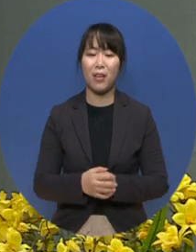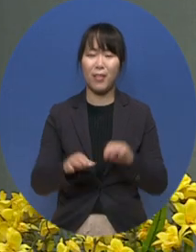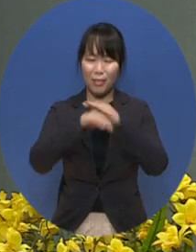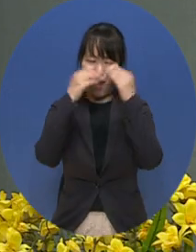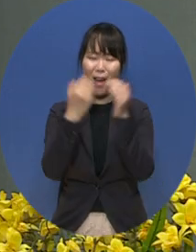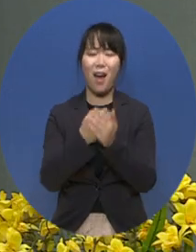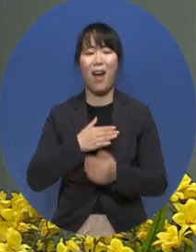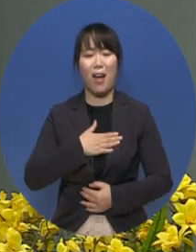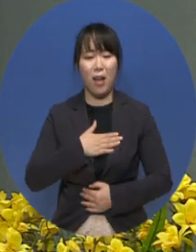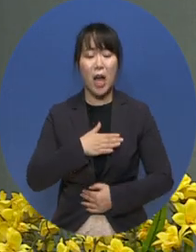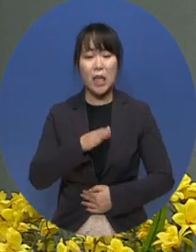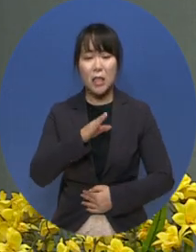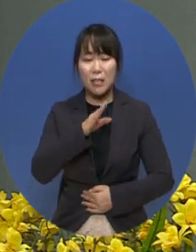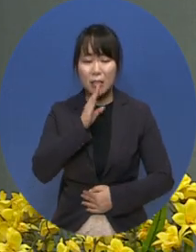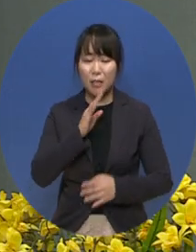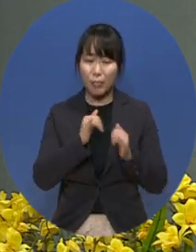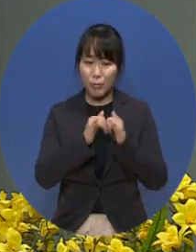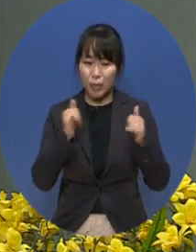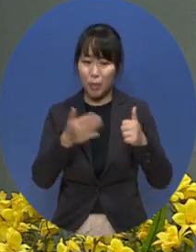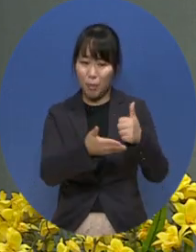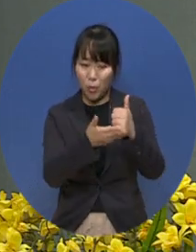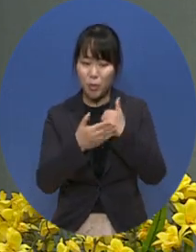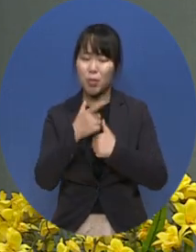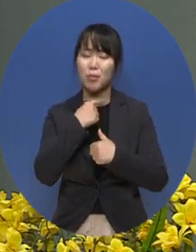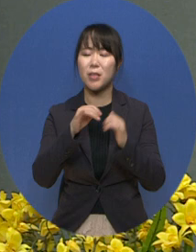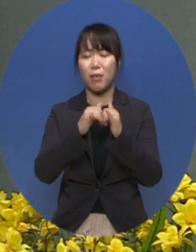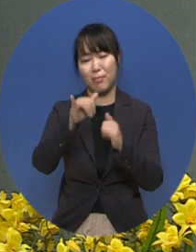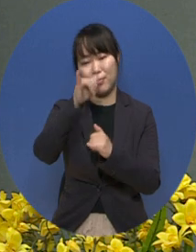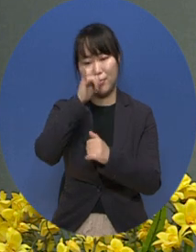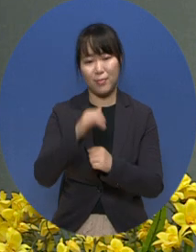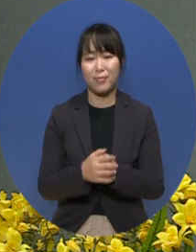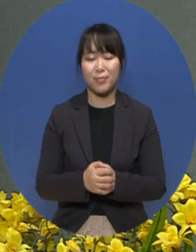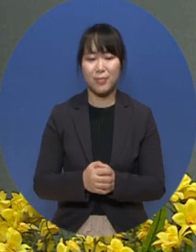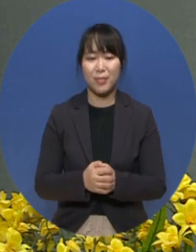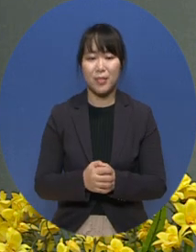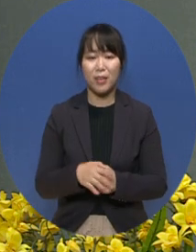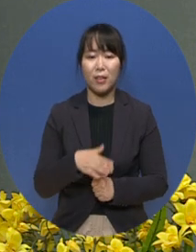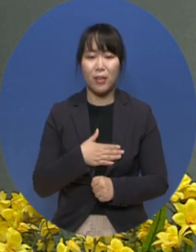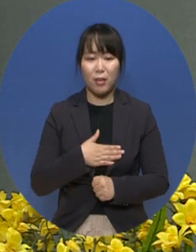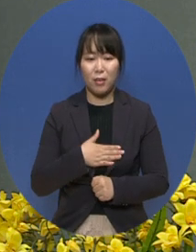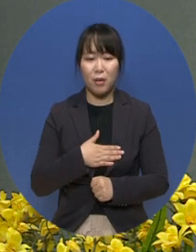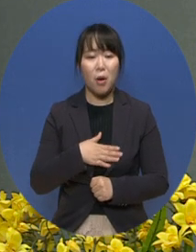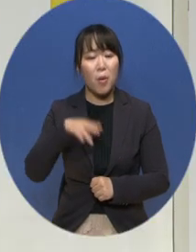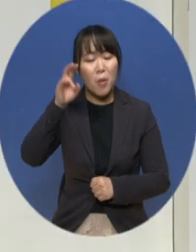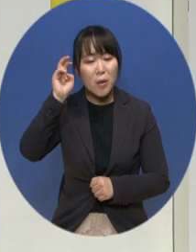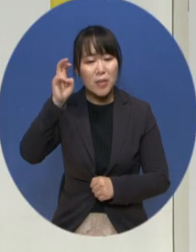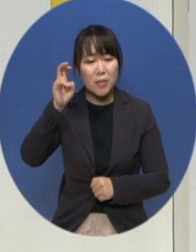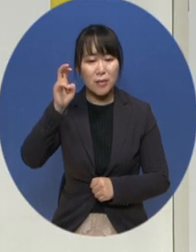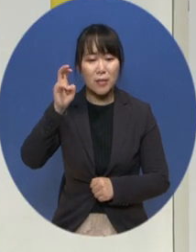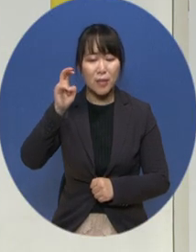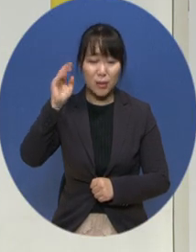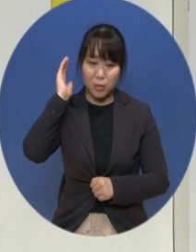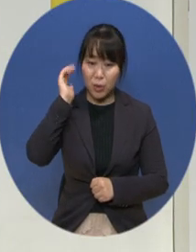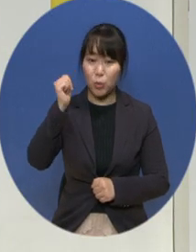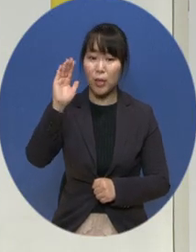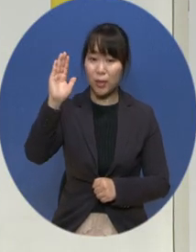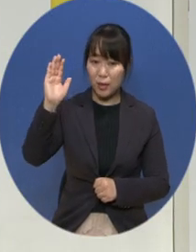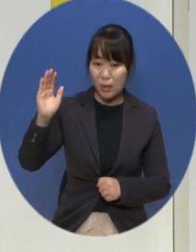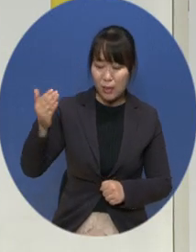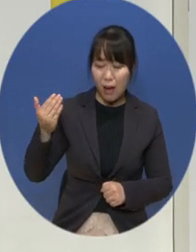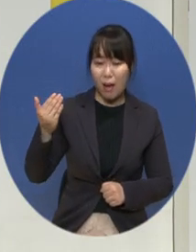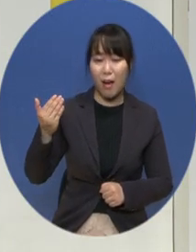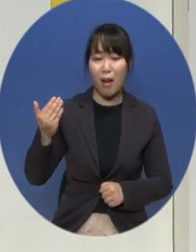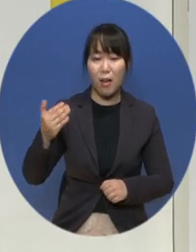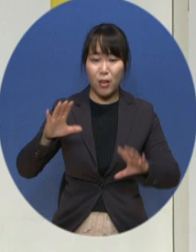아실 거에요 정말 진정한 분을 모시고 싶은 사람들이 있거든요 그러니까 이제 체험 호우 혹시 뭐 대통령이 구출